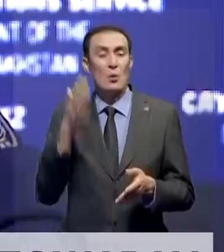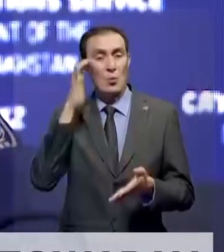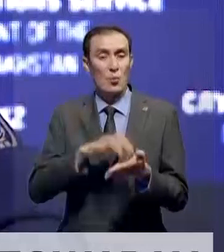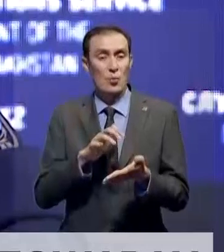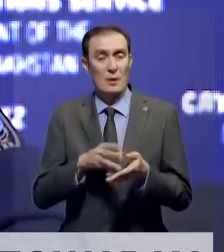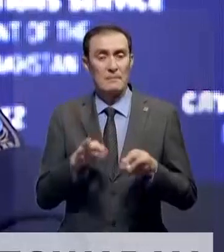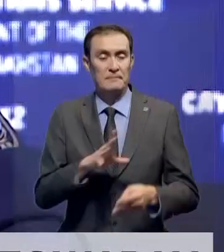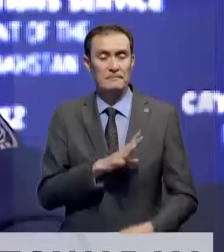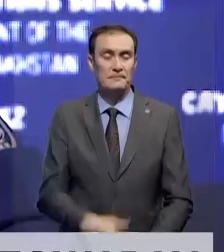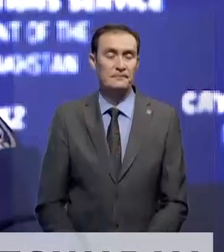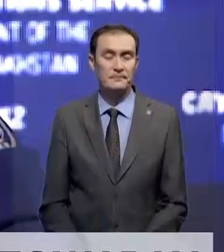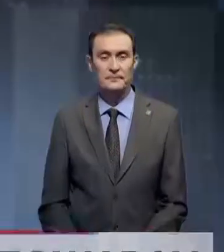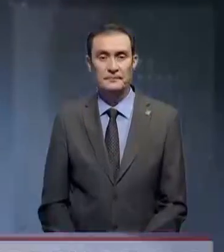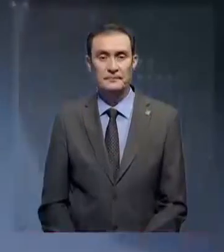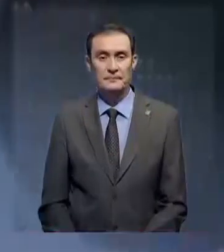топливе.